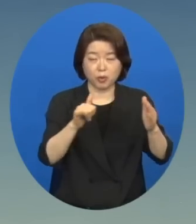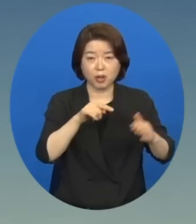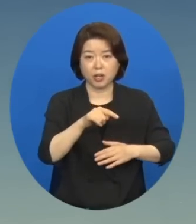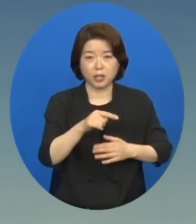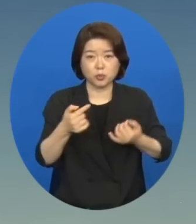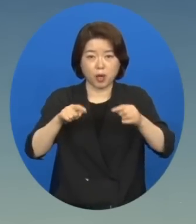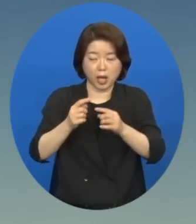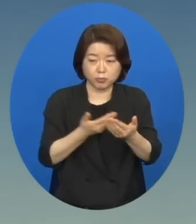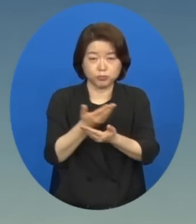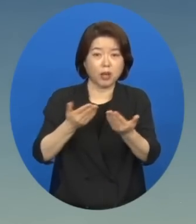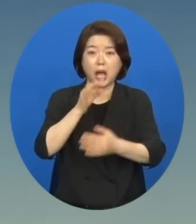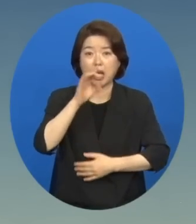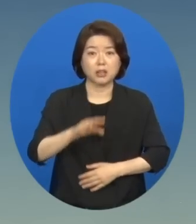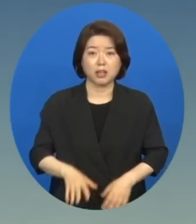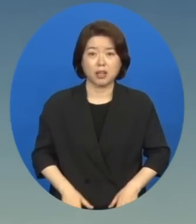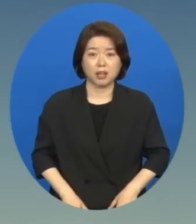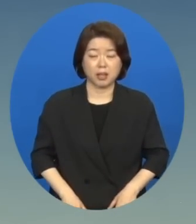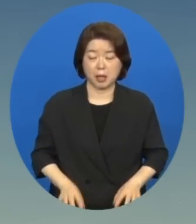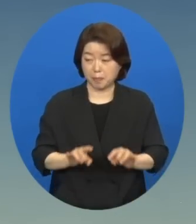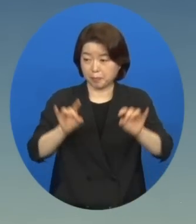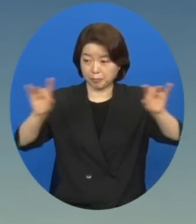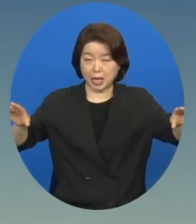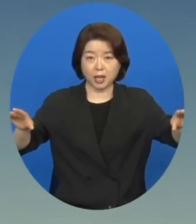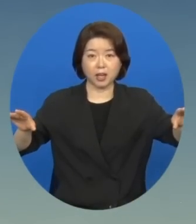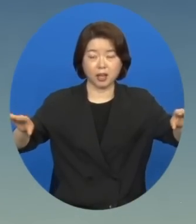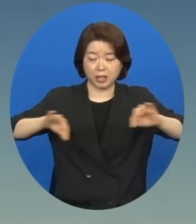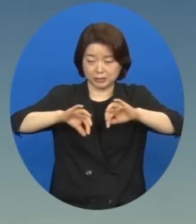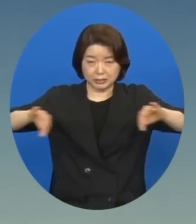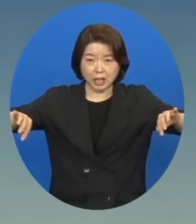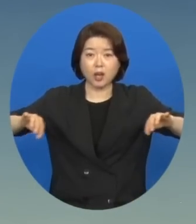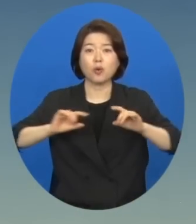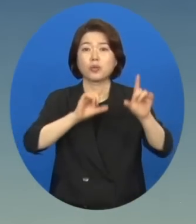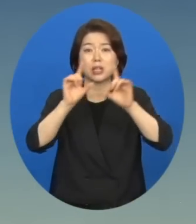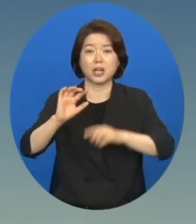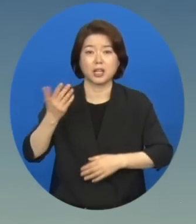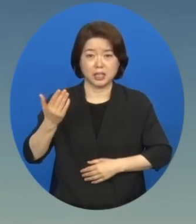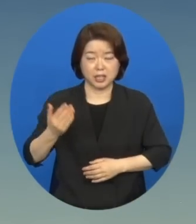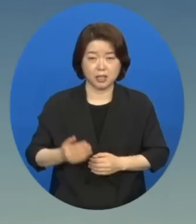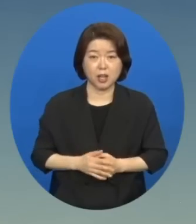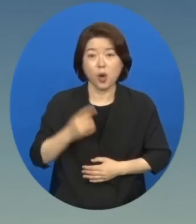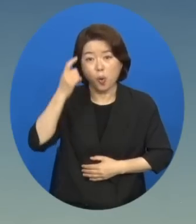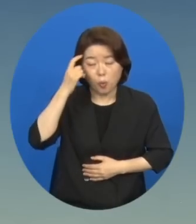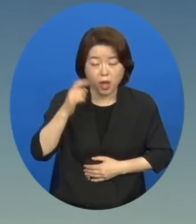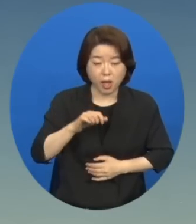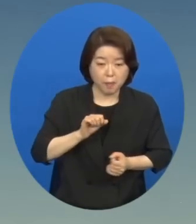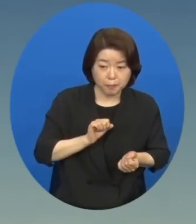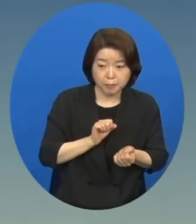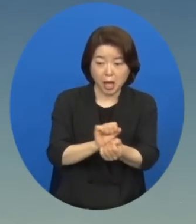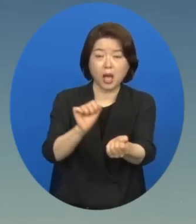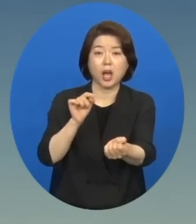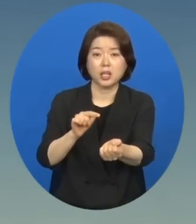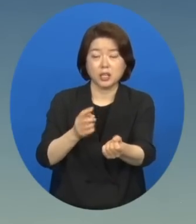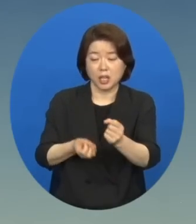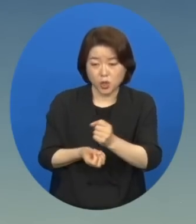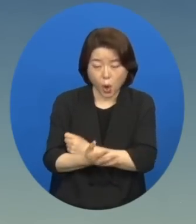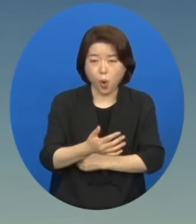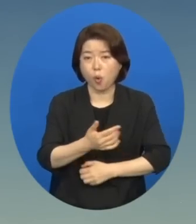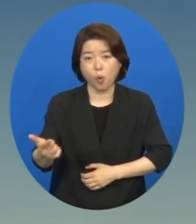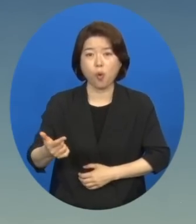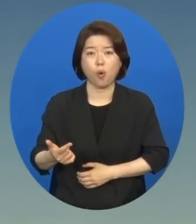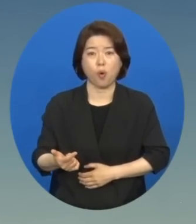없어요. 각자 방 쓰면서 격리되어야 합니다. 왜냐하면 그 바이러스 하나의 영향력이 너무 큰